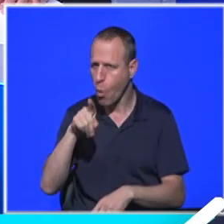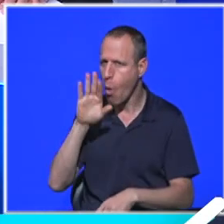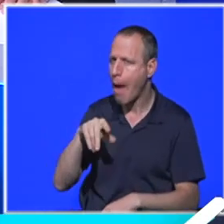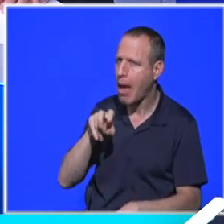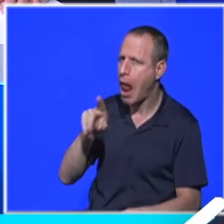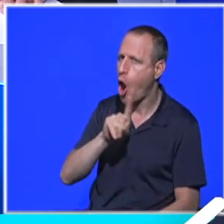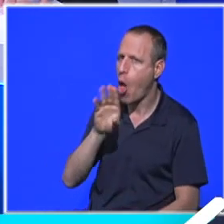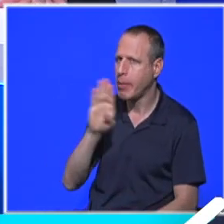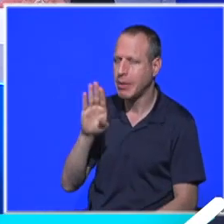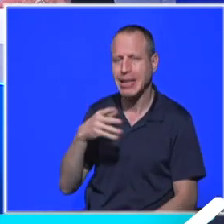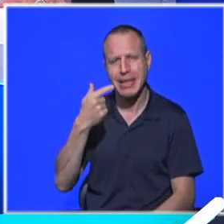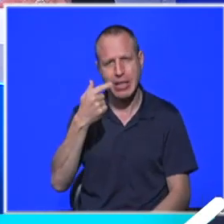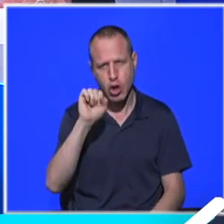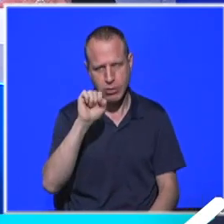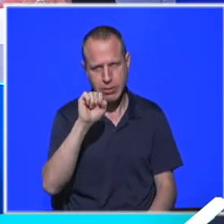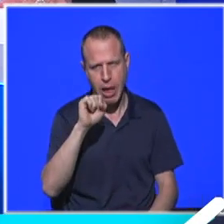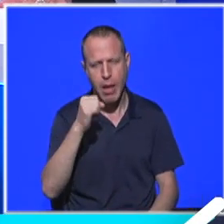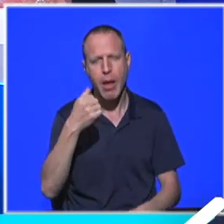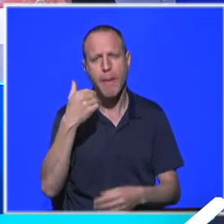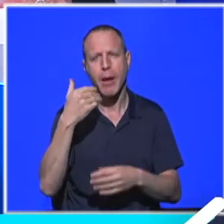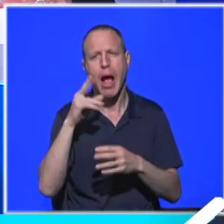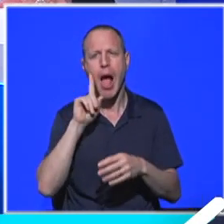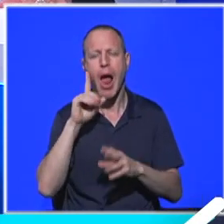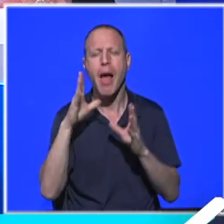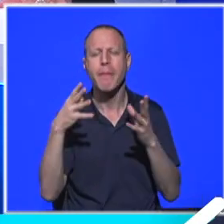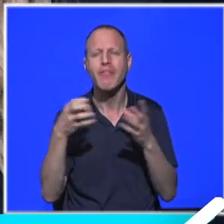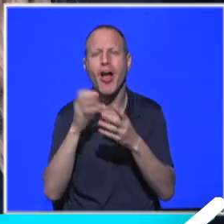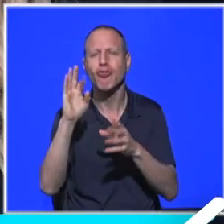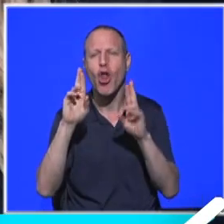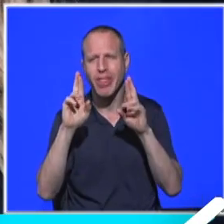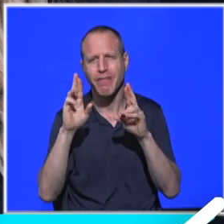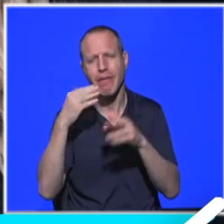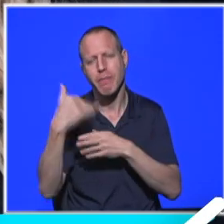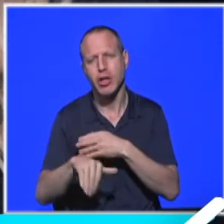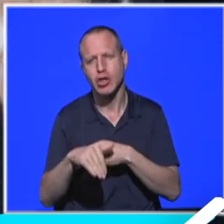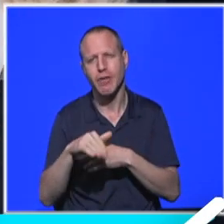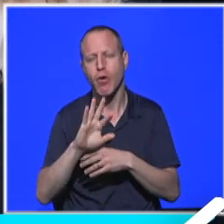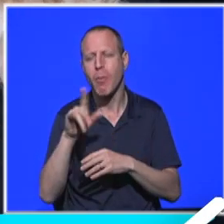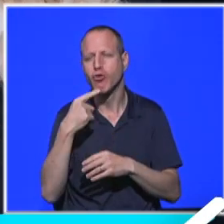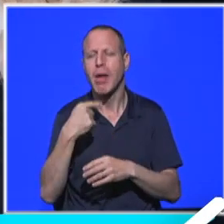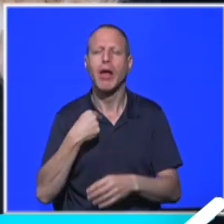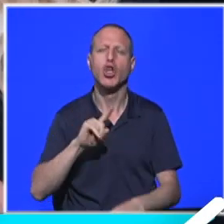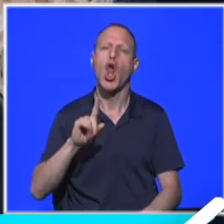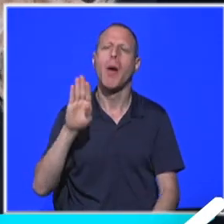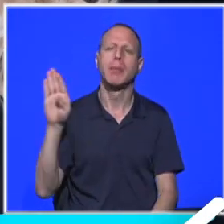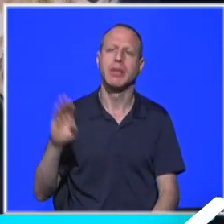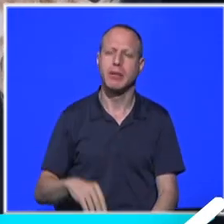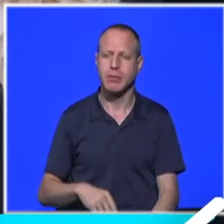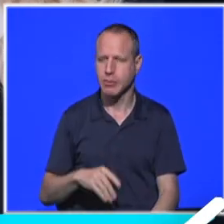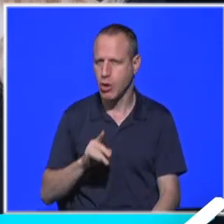ביבי. אבל גדעון סער בסוף ככה, קרא למפלגה שלו תקווה, אבל בסוף כל מה שאומר זה אני לא ביבי. אני לא ביבי, בדיוק, אני מסכים. אבל לא